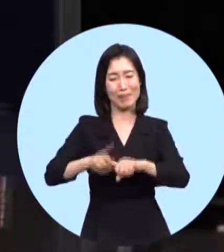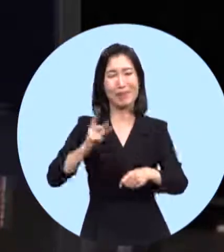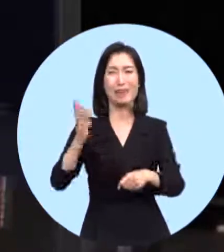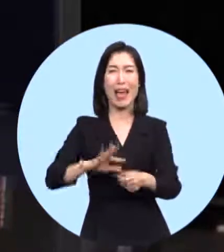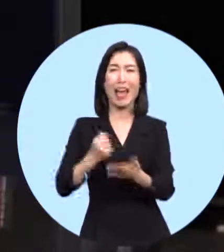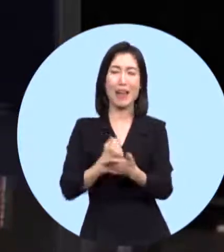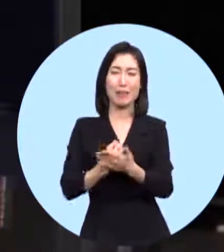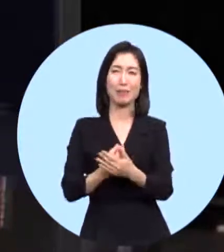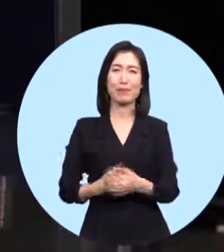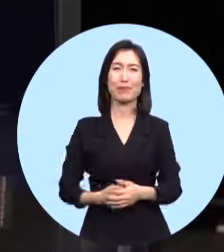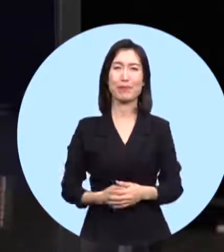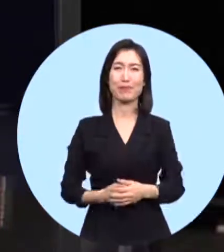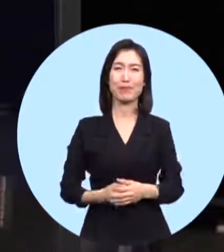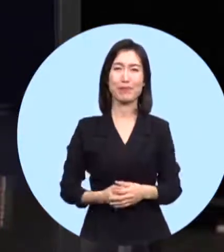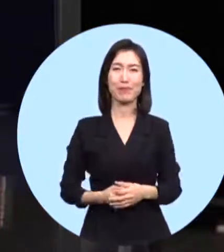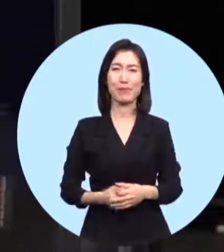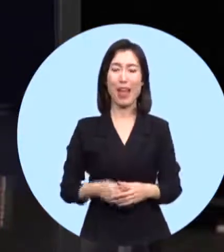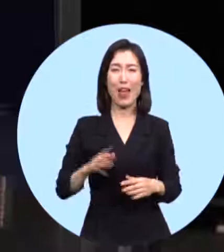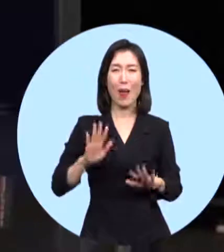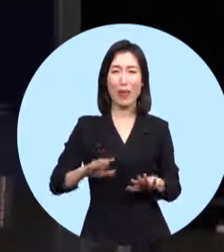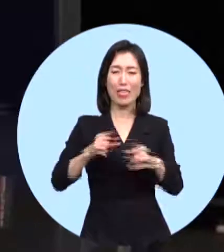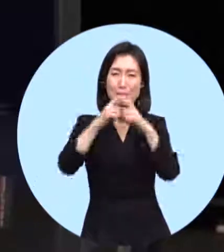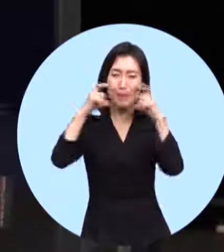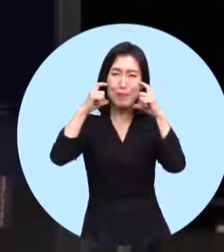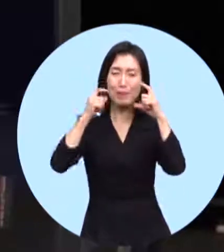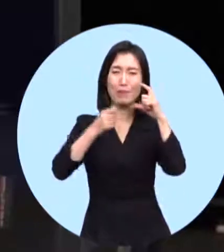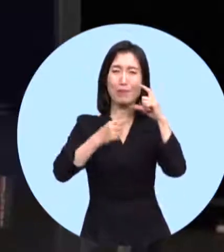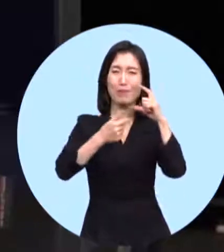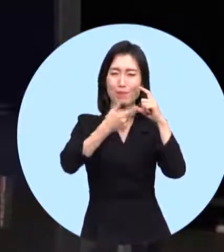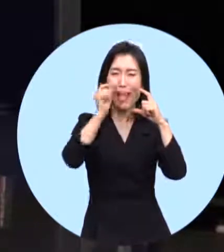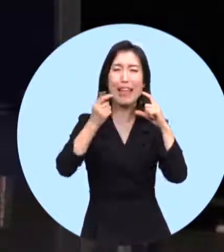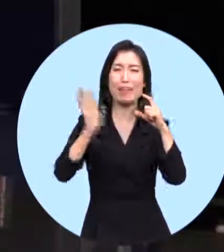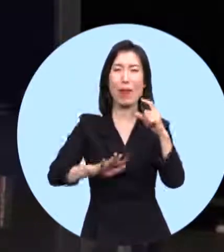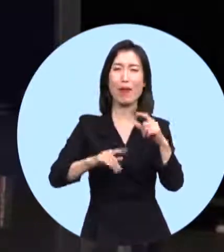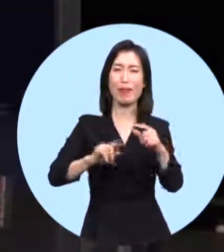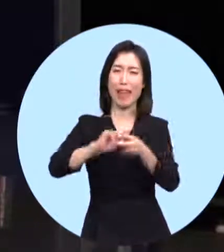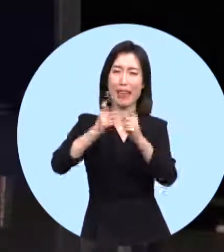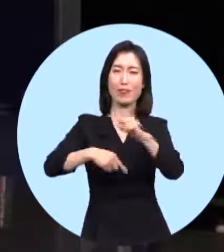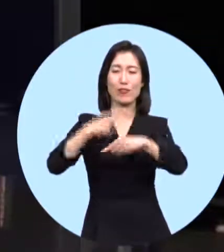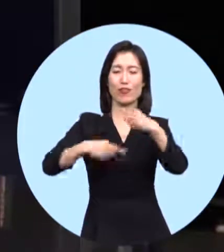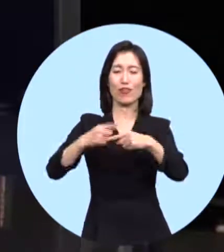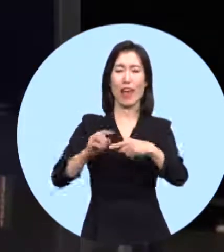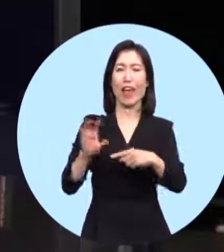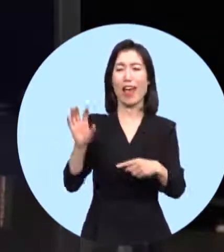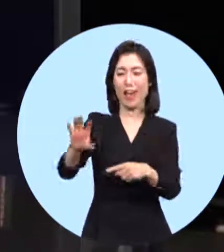있고요. 다만 못했으니까 수화 자막이라도 입혀서